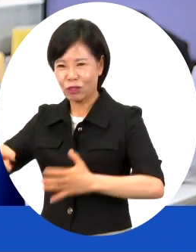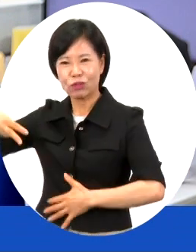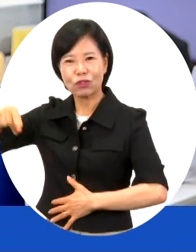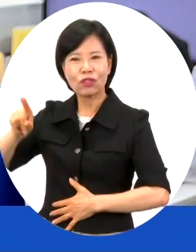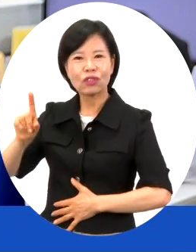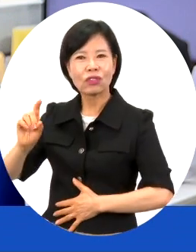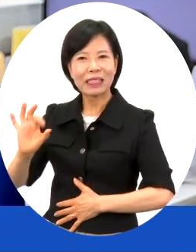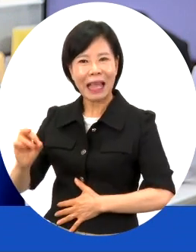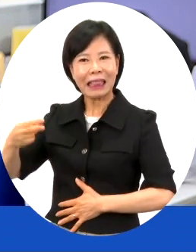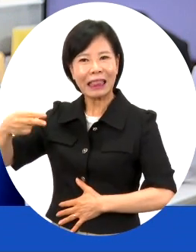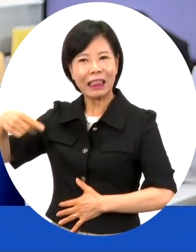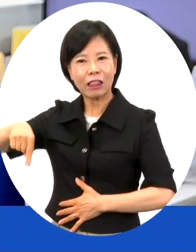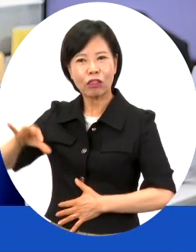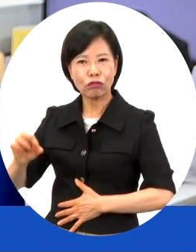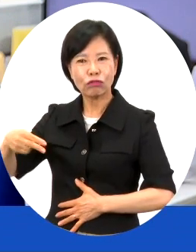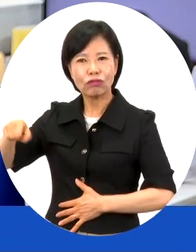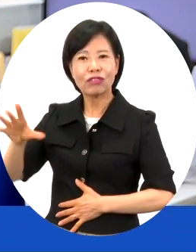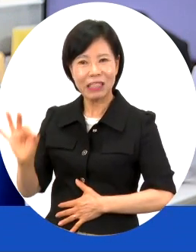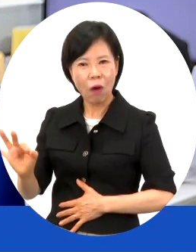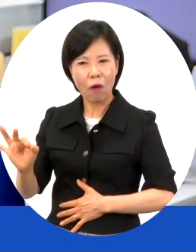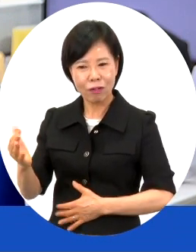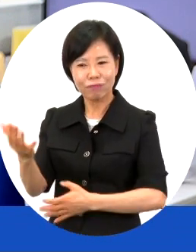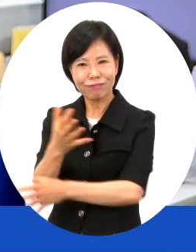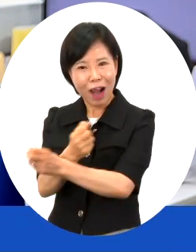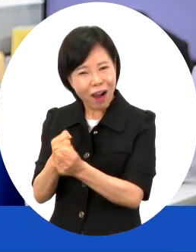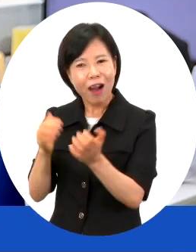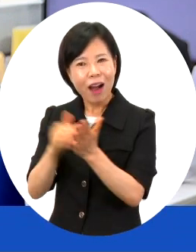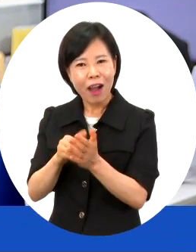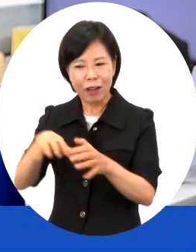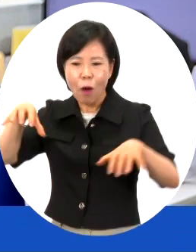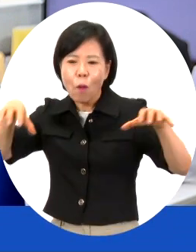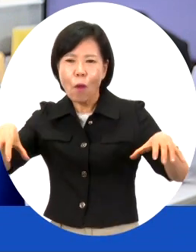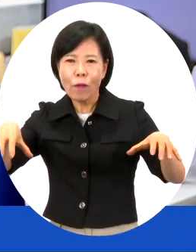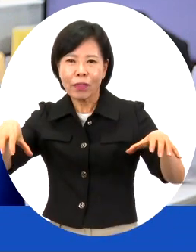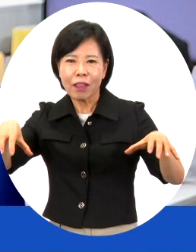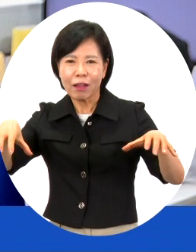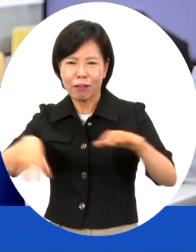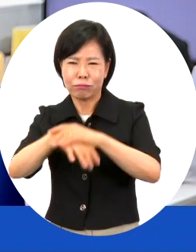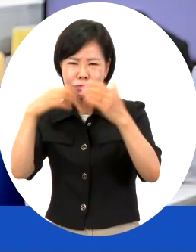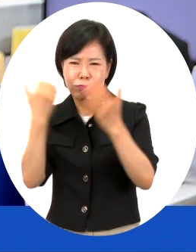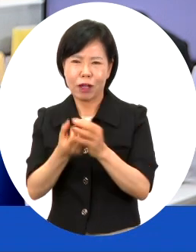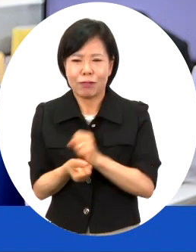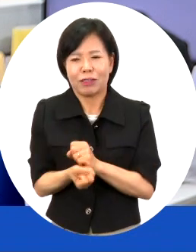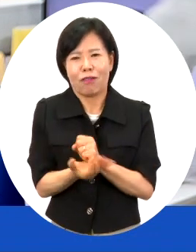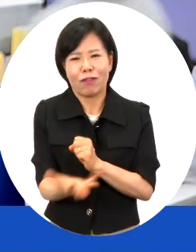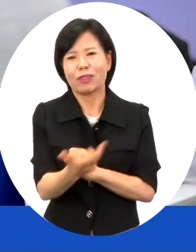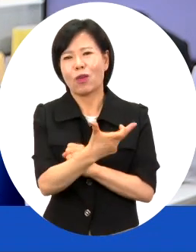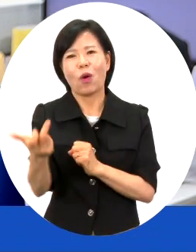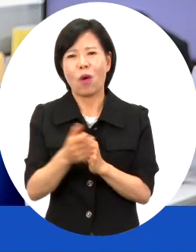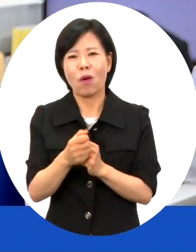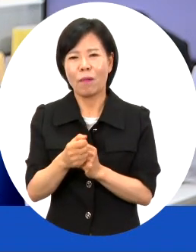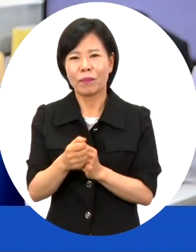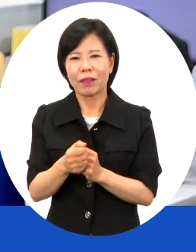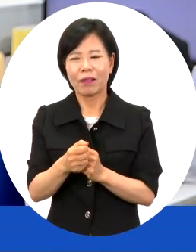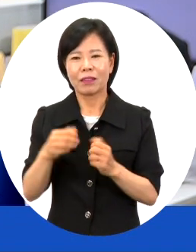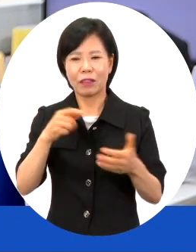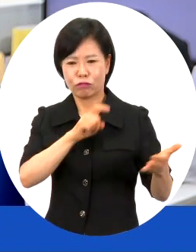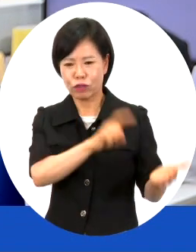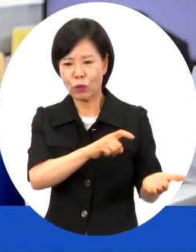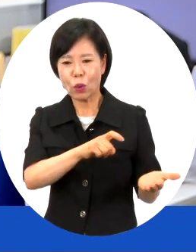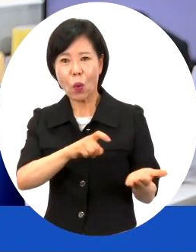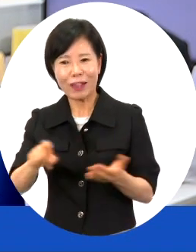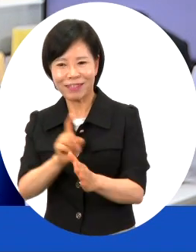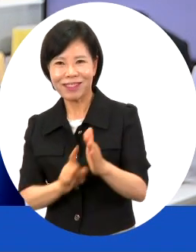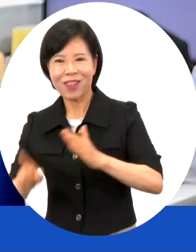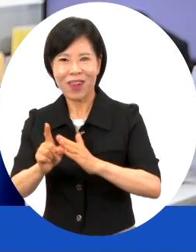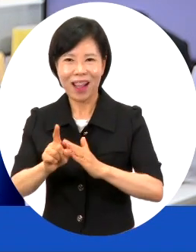제주도와 산둥성 간 13개 분야별 교류 의향서 체결은 양 도시와 국가에 실익을 남기면서 글로벌 지방 외교를